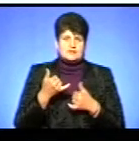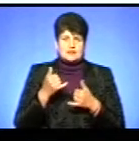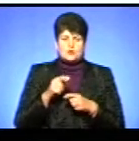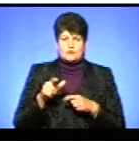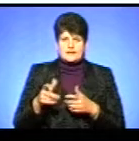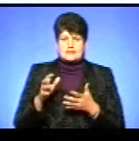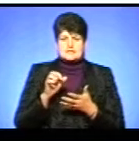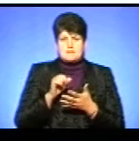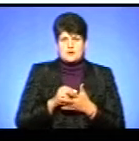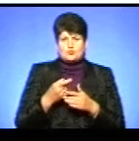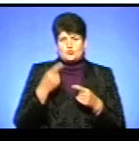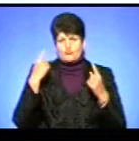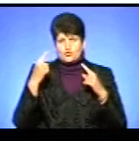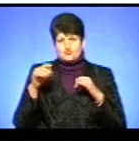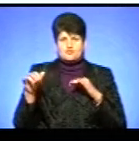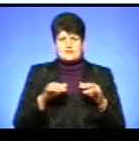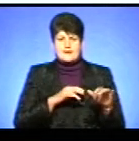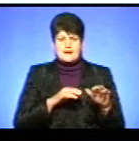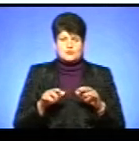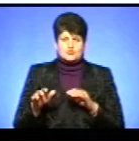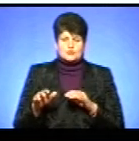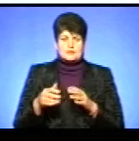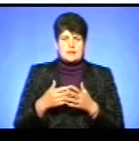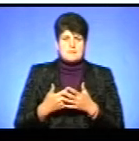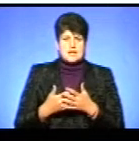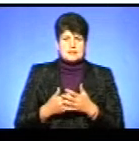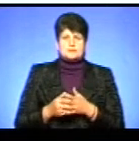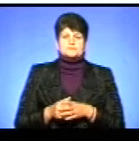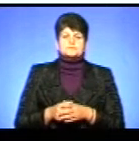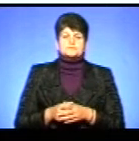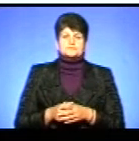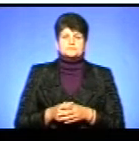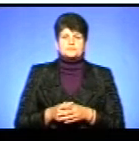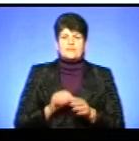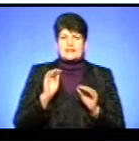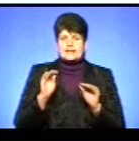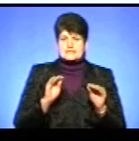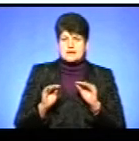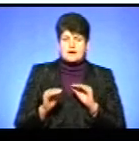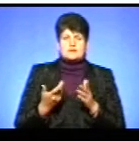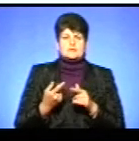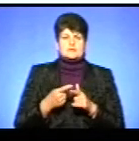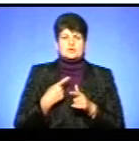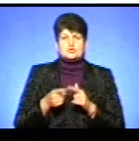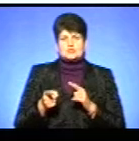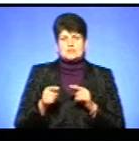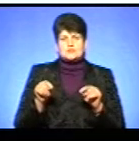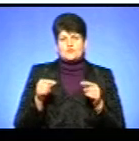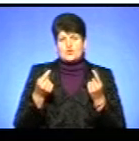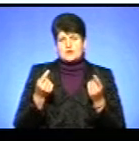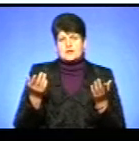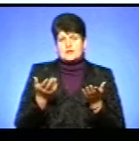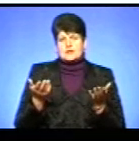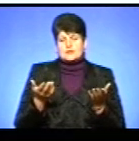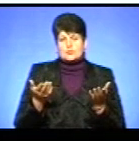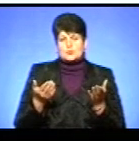саме якоюсь такою творчою діяльністю, наприклад, дизайном чи створенням якихось, не